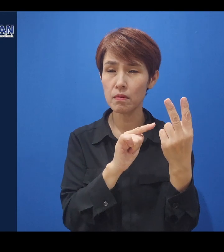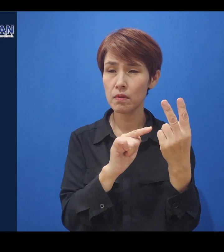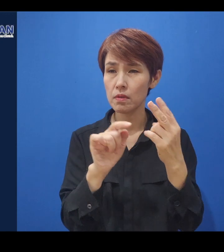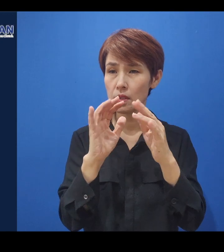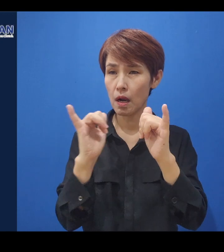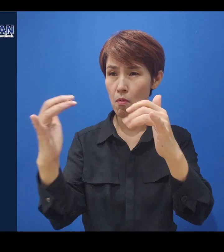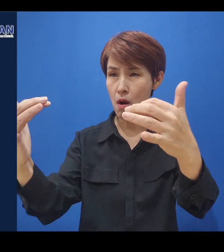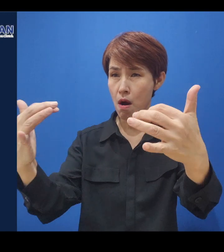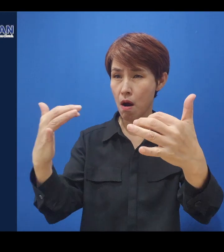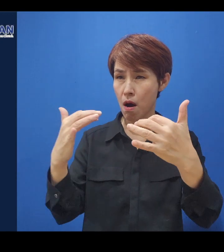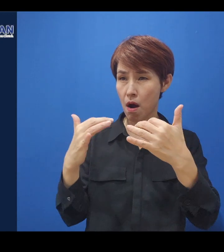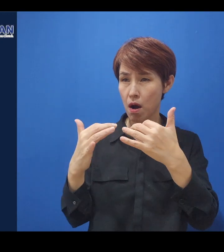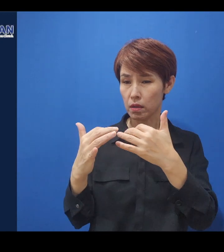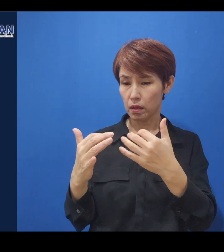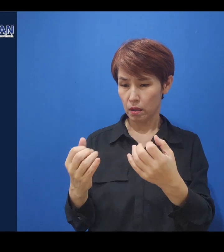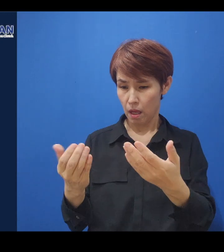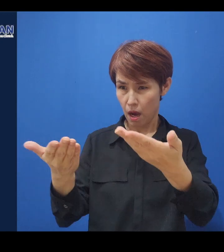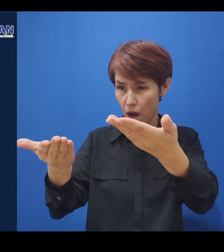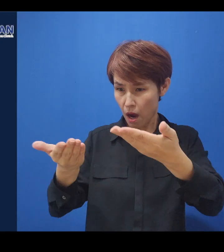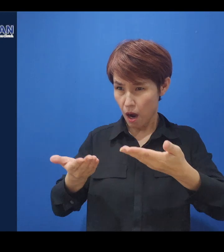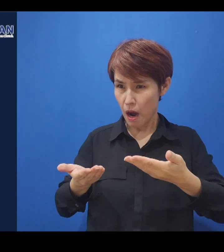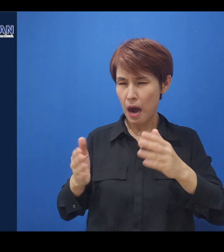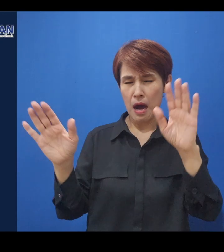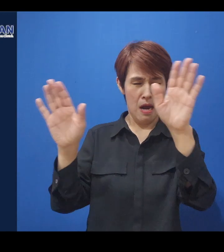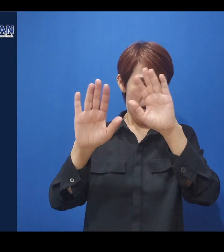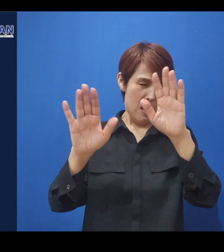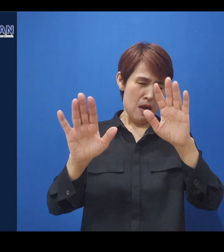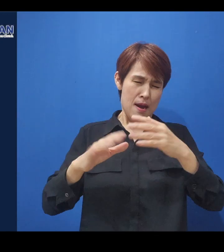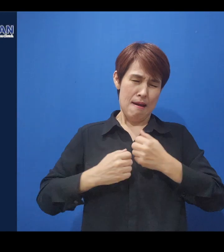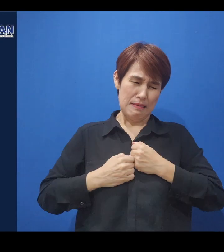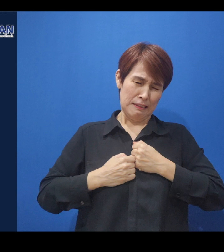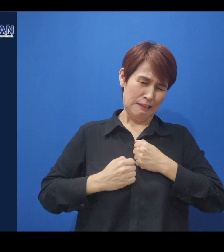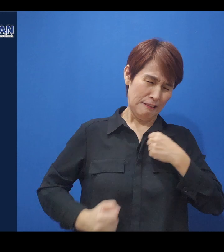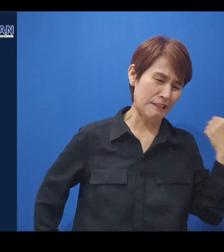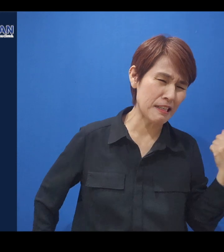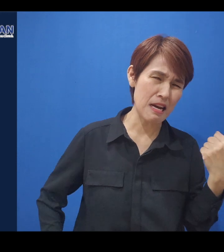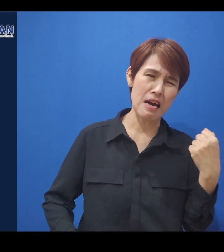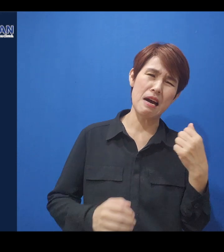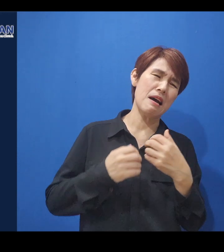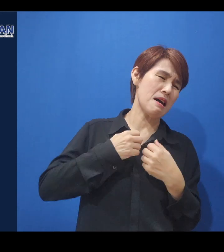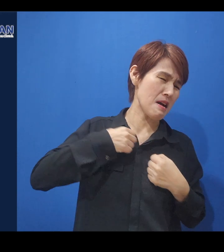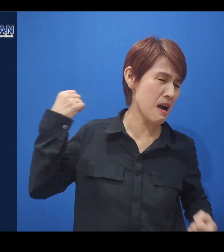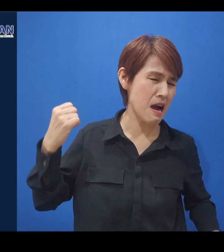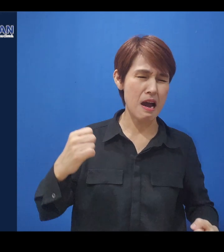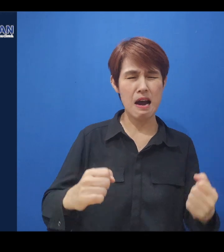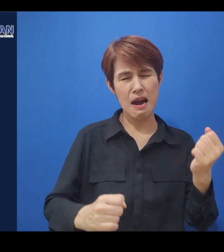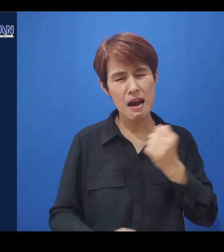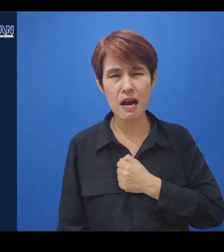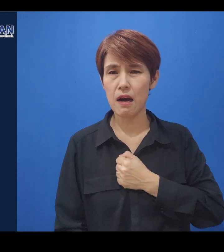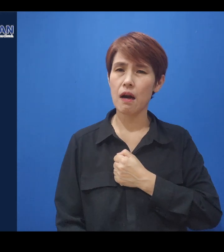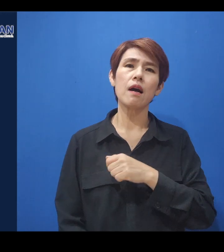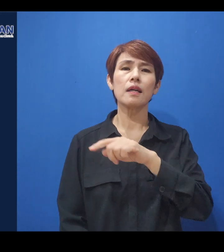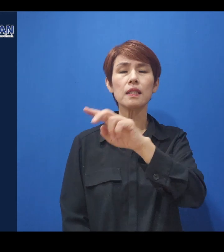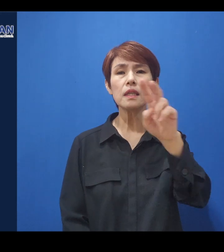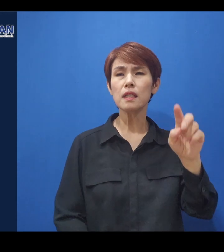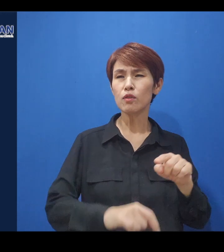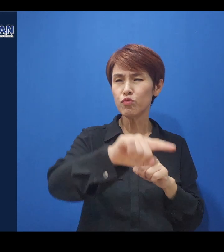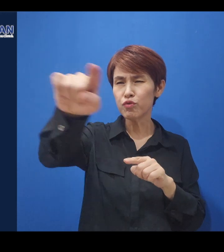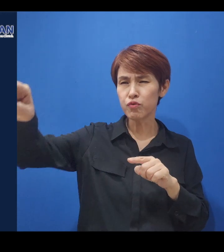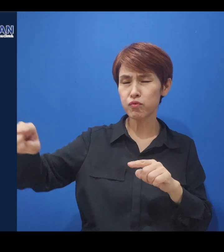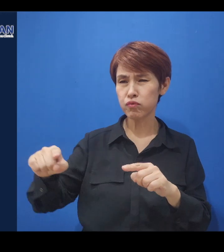옷을 찢어버립니다. 그리고 무리 가운데로 뛰어들어갑니다. 자기에게 제사 지내겠다고 모여오는 그 무리